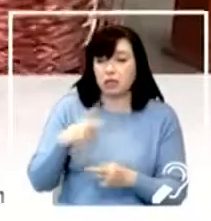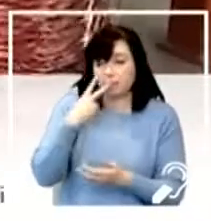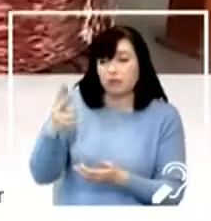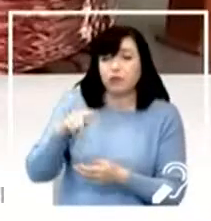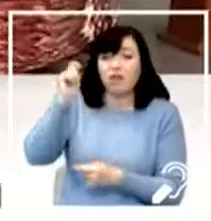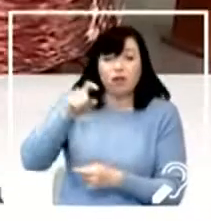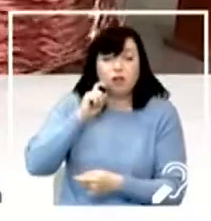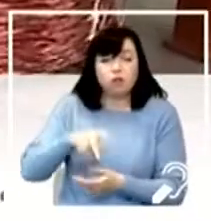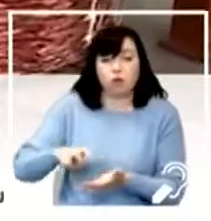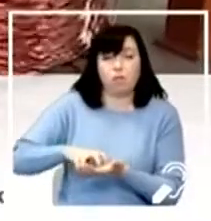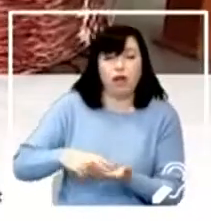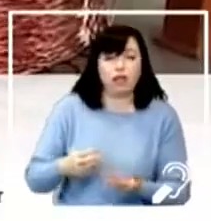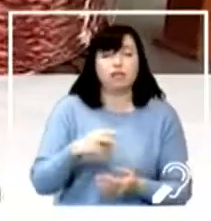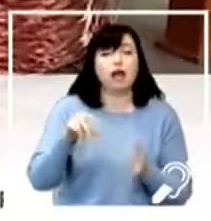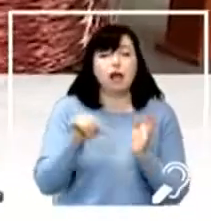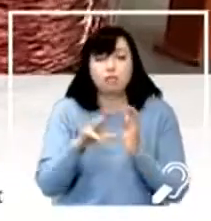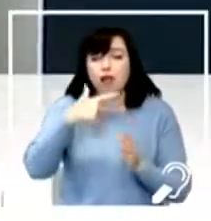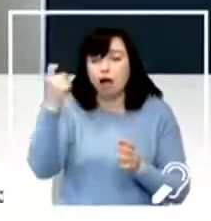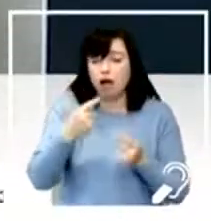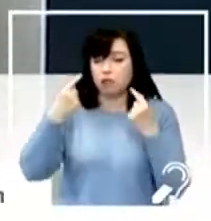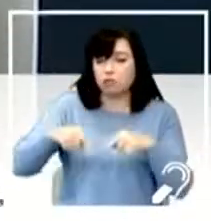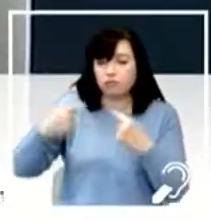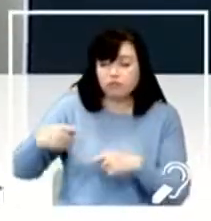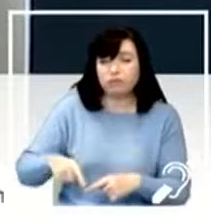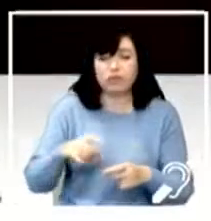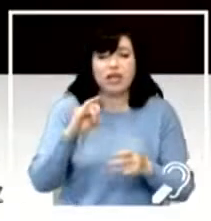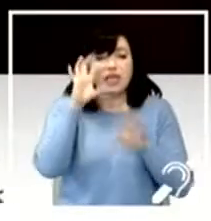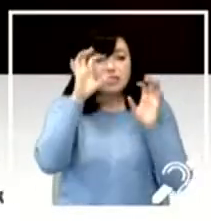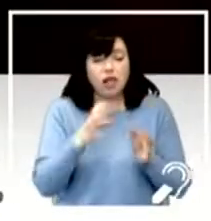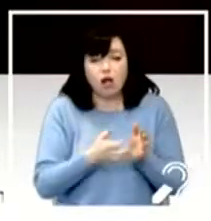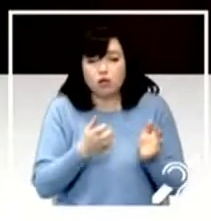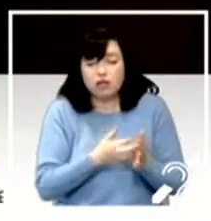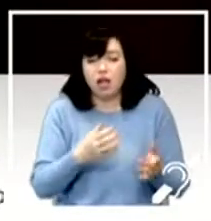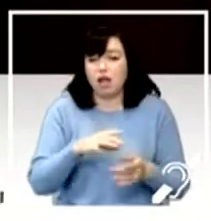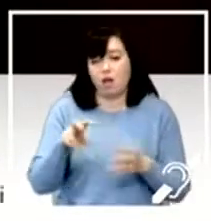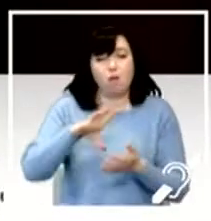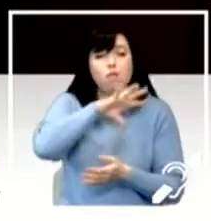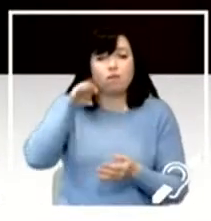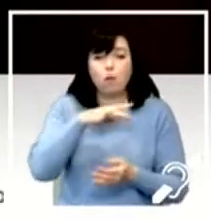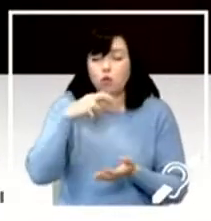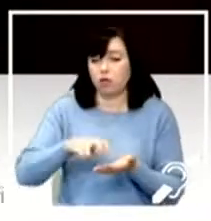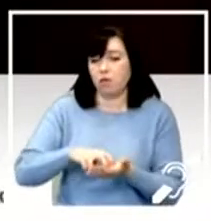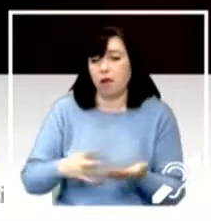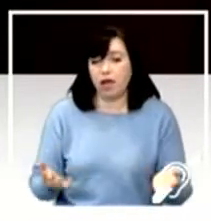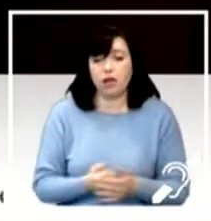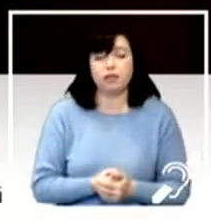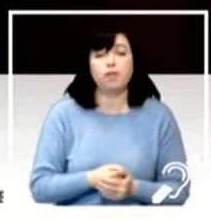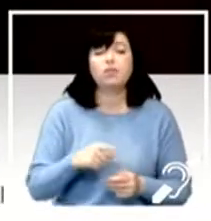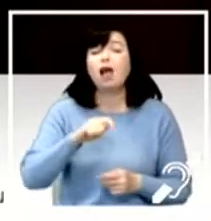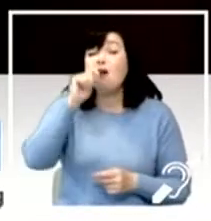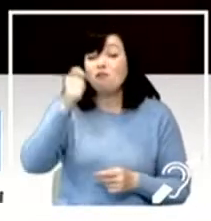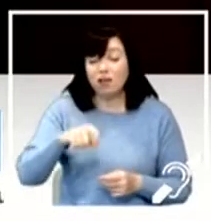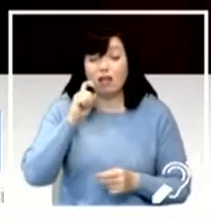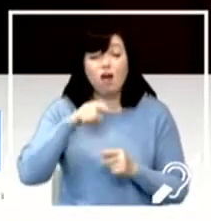din Ucraina, a crizei energetice, dar și a lacunelor din legislație. Războiul de la Est este un factor care, în